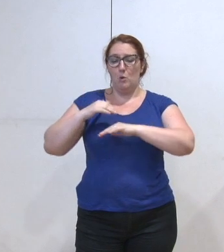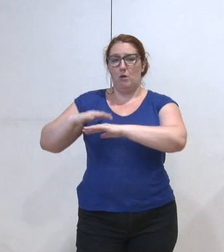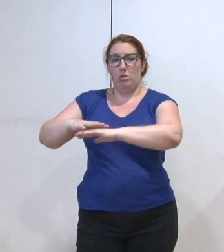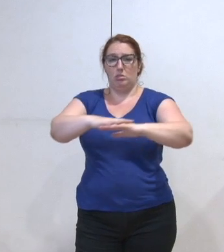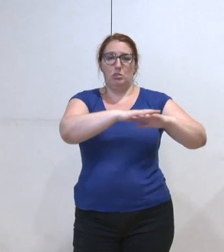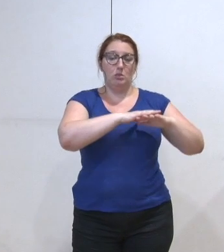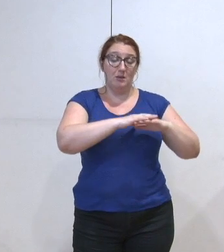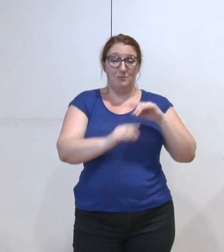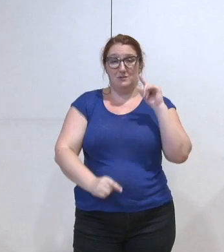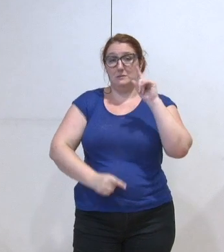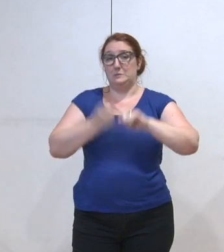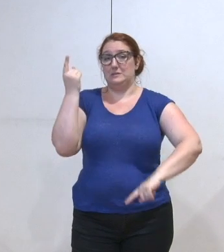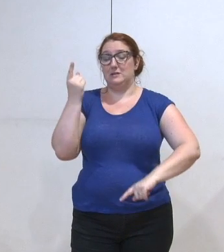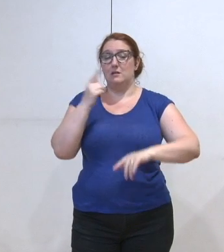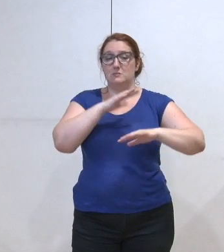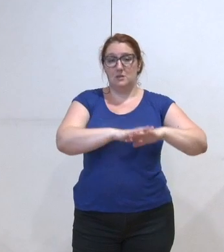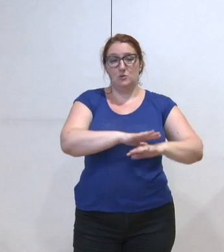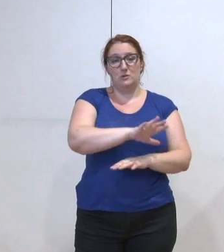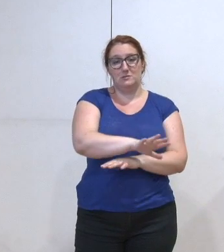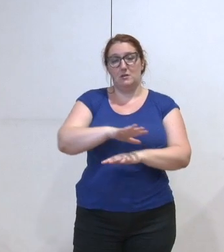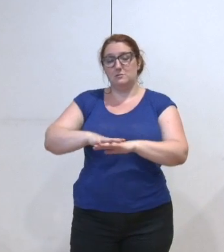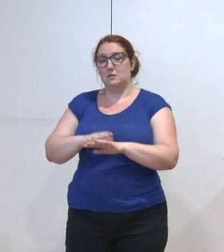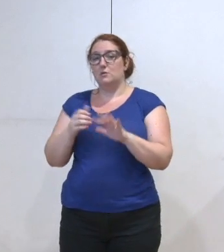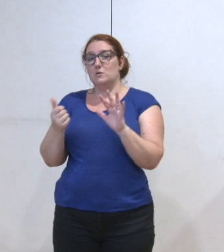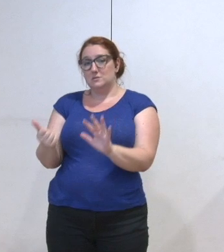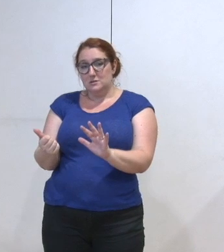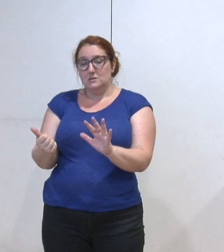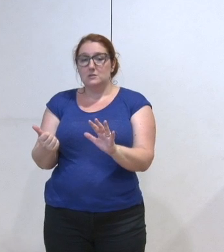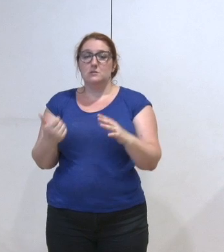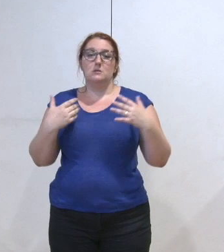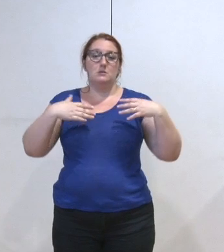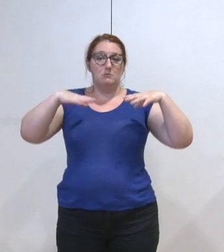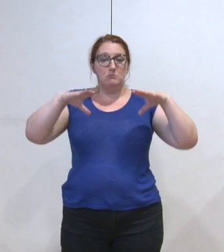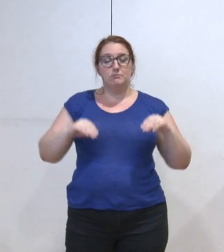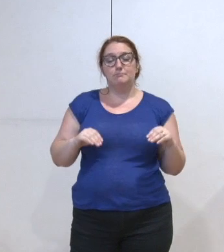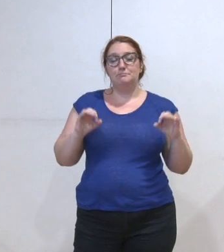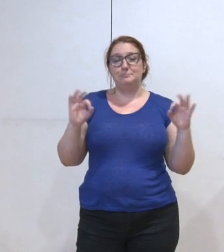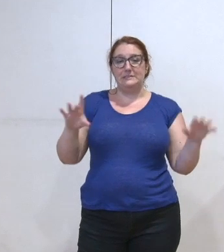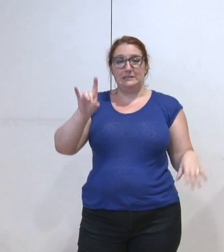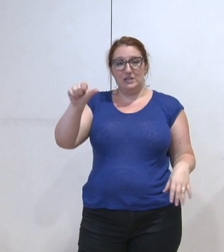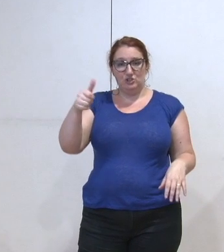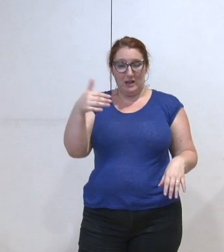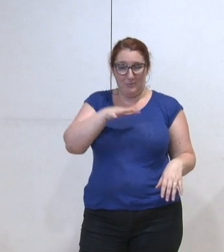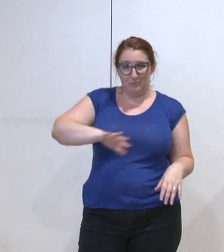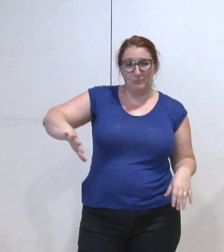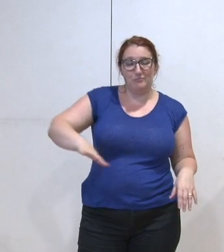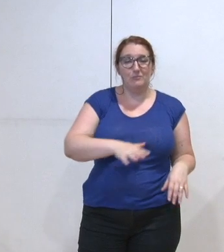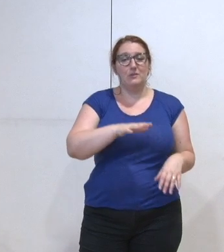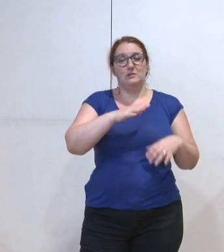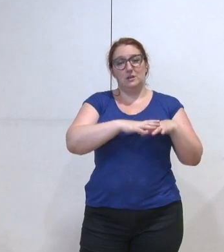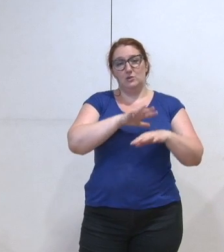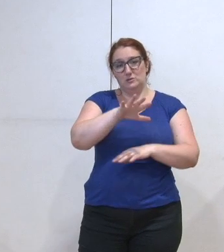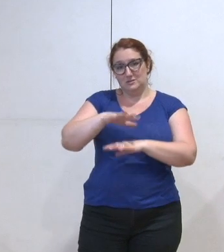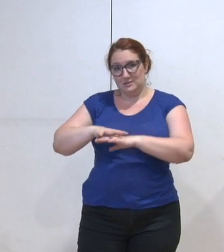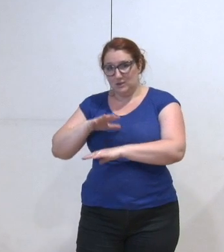particulier dans les secteurs 5 et 6 d'habitat sociaux des secteurs 5 et 6 ce sont dans ces secteurs que nous retrouvons le plus